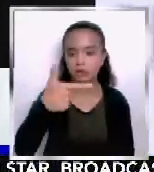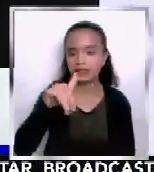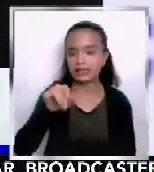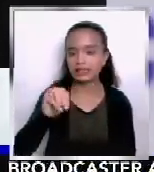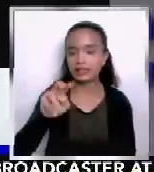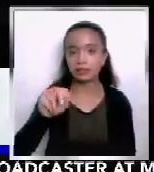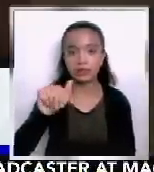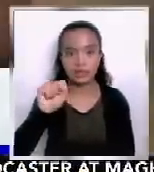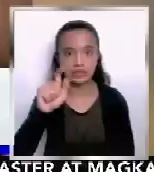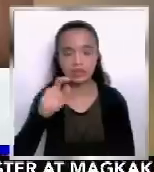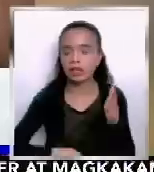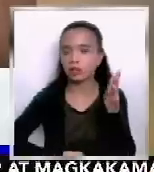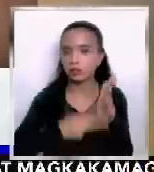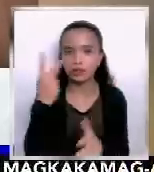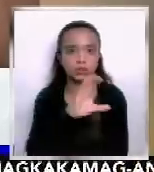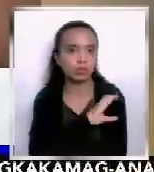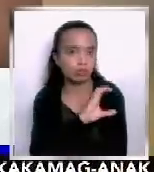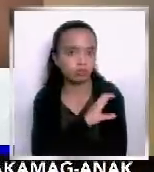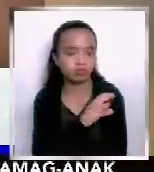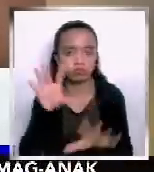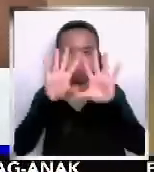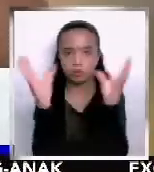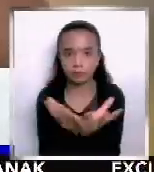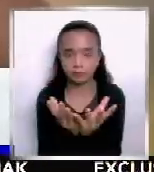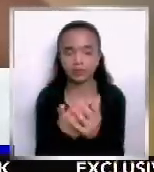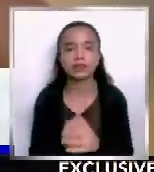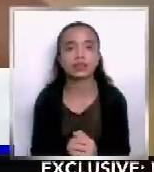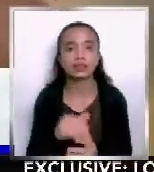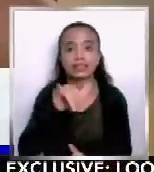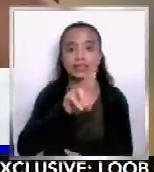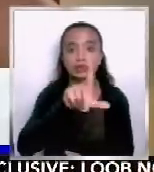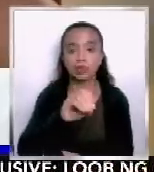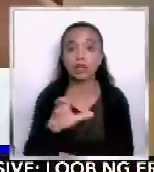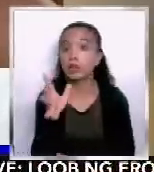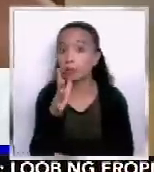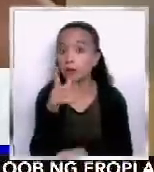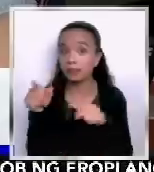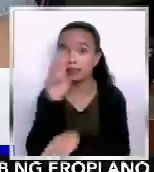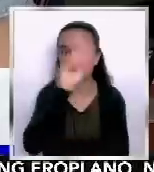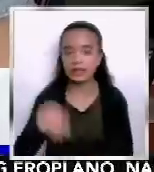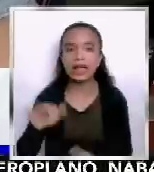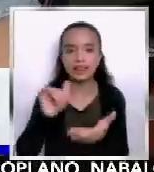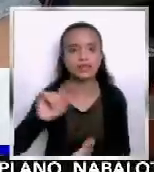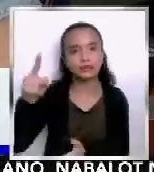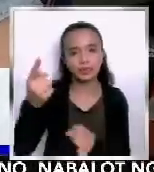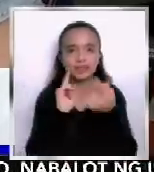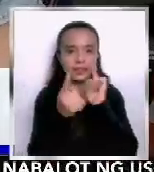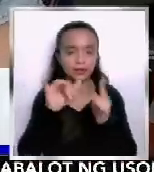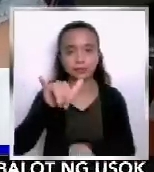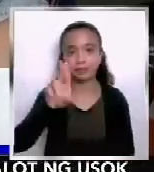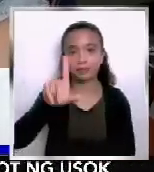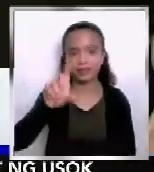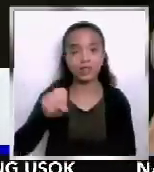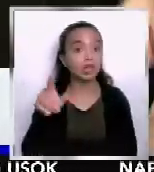Carlos Yulo o Kaloy, ang kanyang ina na si Angelica na nasa Maynila, ang unang nakausap ni Kaloy. Kwento ni Angelica,